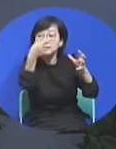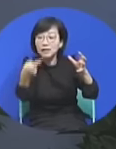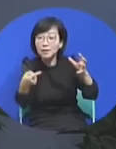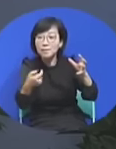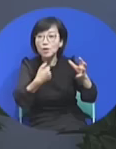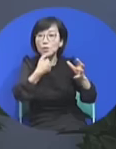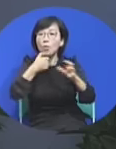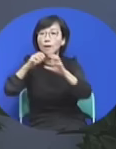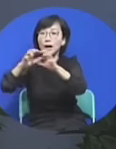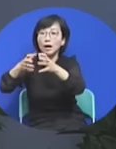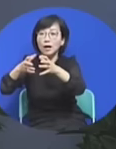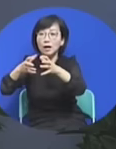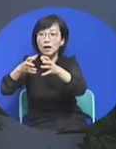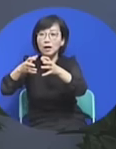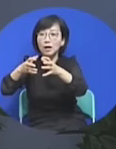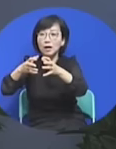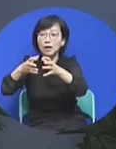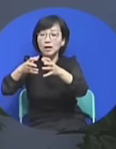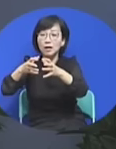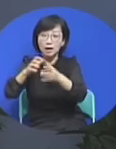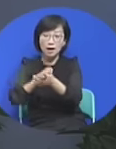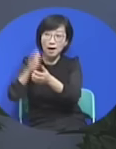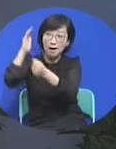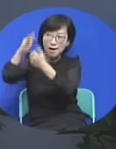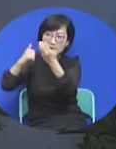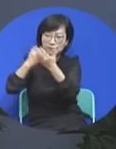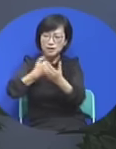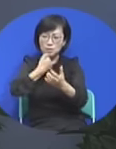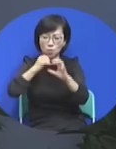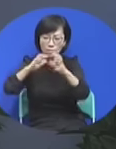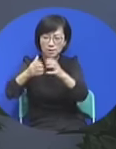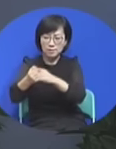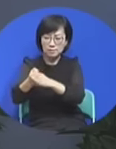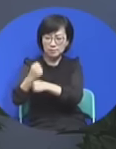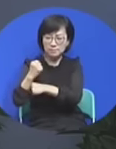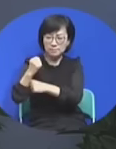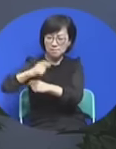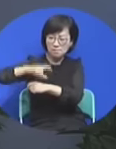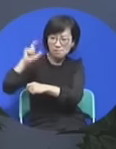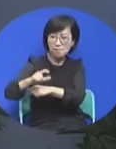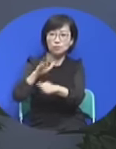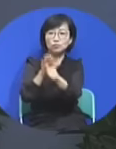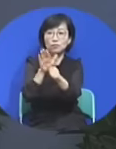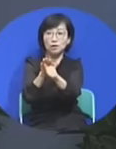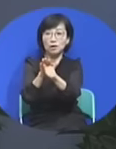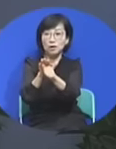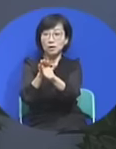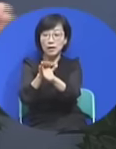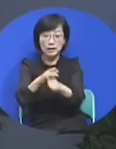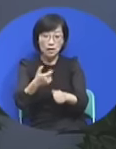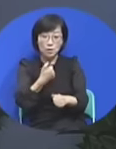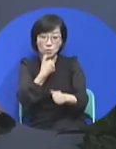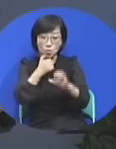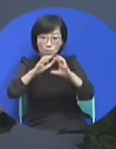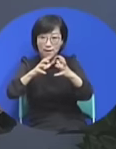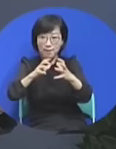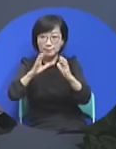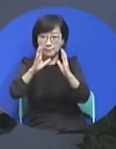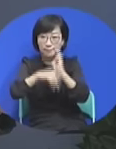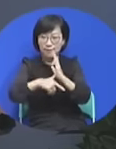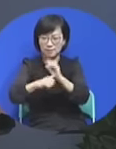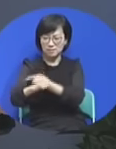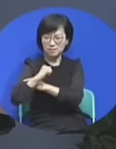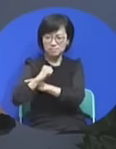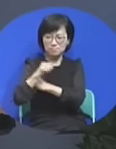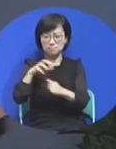로마를 강하게 만들었어요. And that's why ahead of time, God blessed Rome to be very strong and fortified. 로마를 통해서 많은 길을 만들었어요. And through